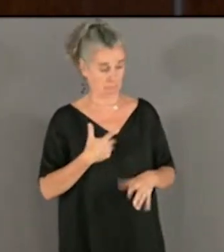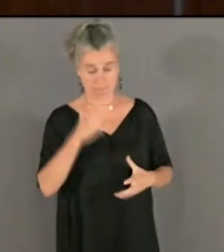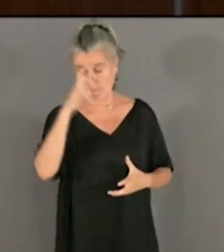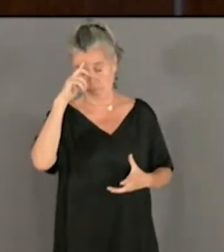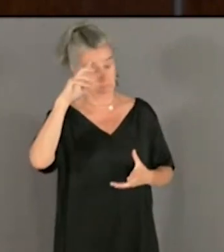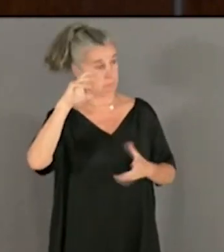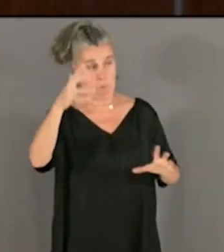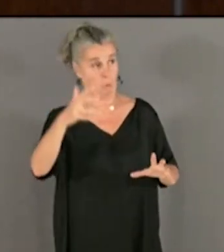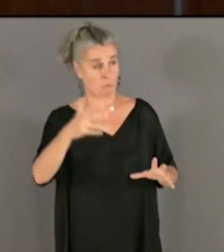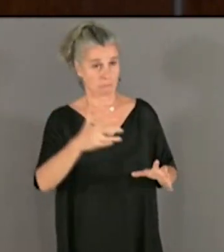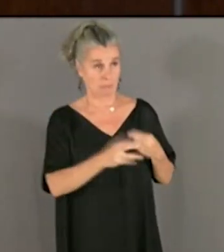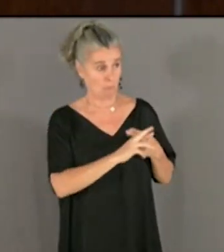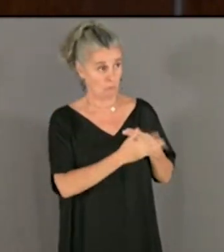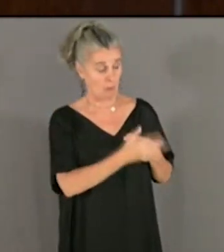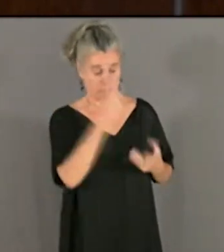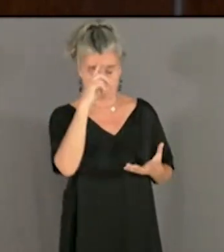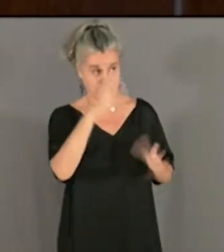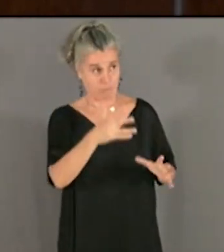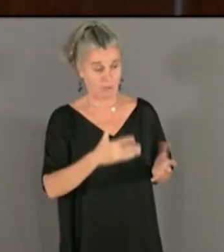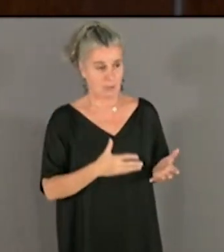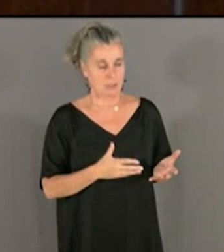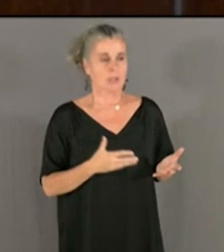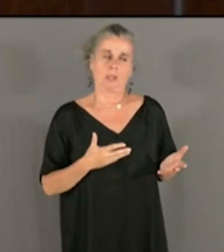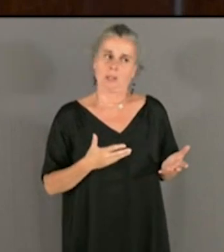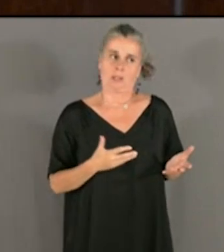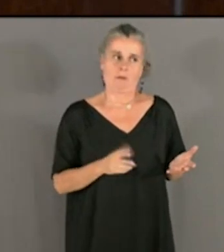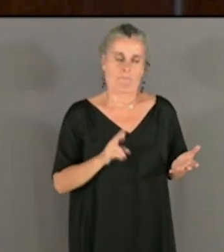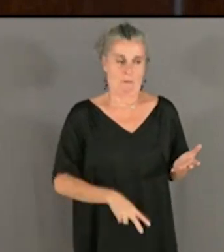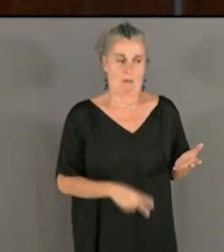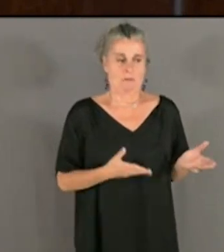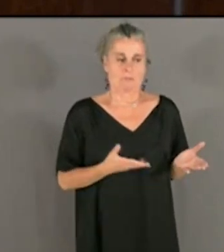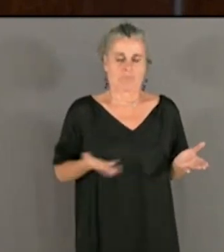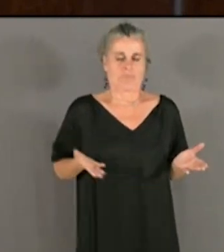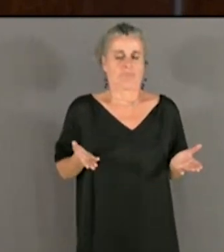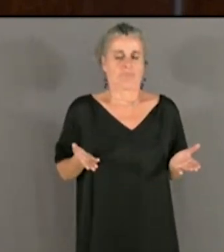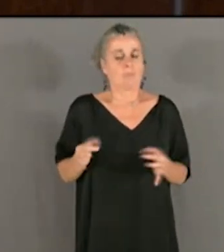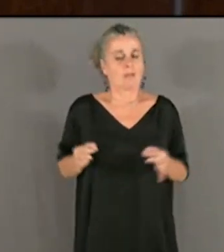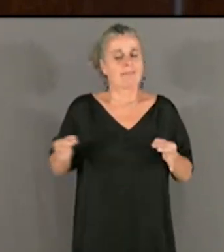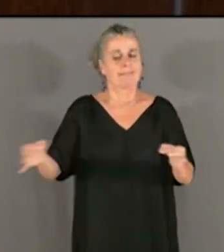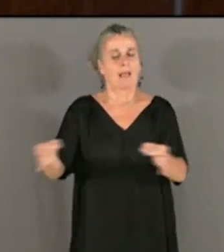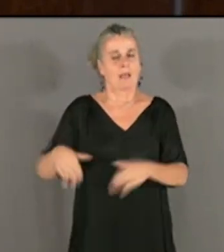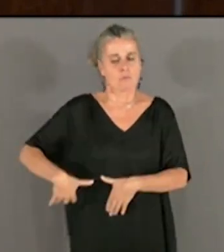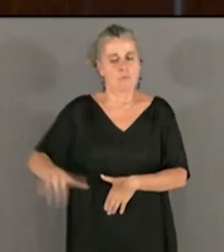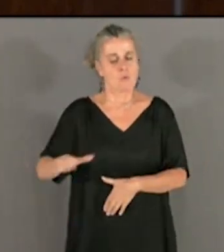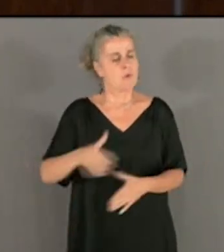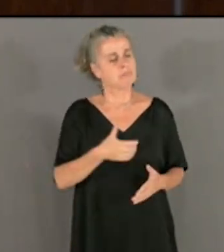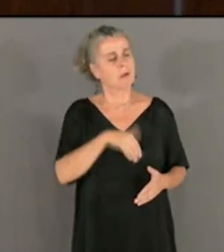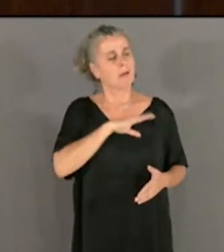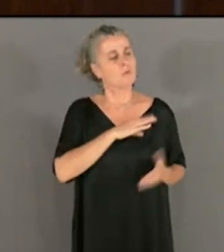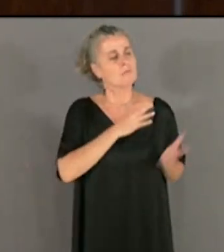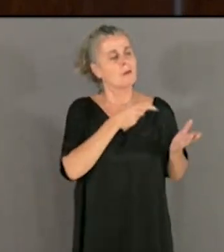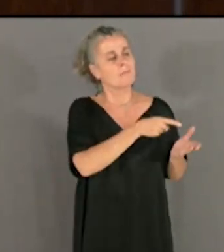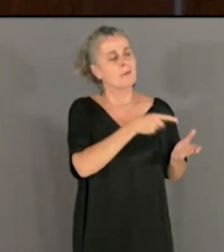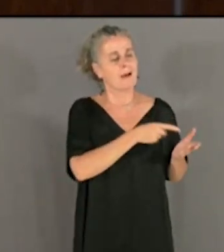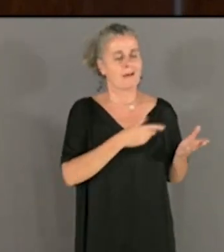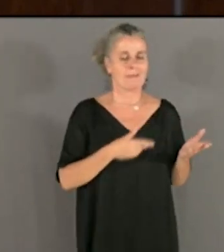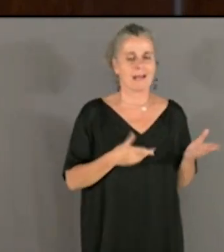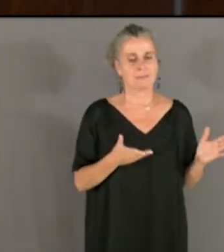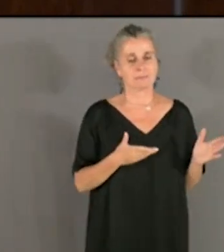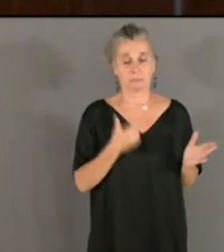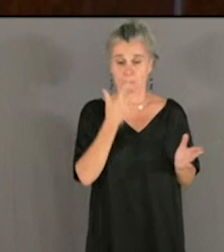gonds et à faire savoir aux responsables de ce terrain de boules qu'effectivement il était sorti de sa neutralité